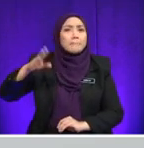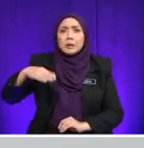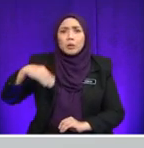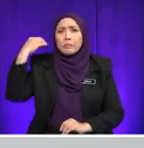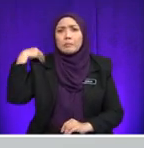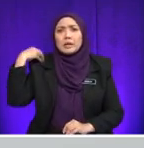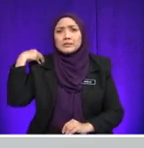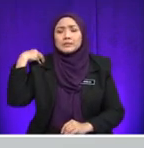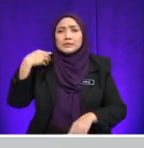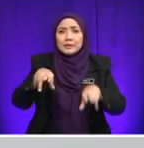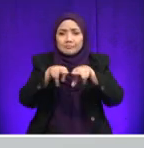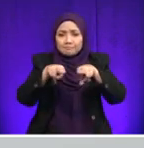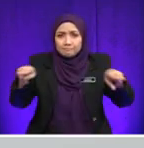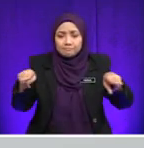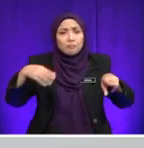sisi